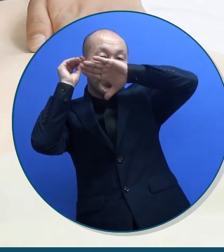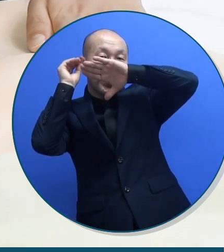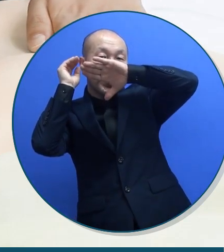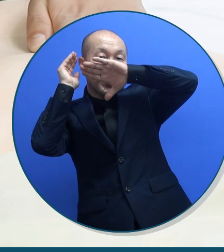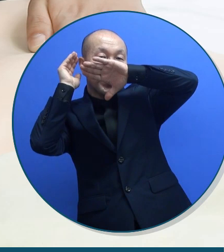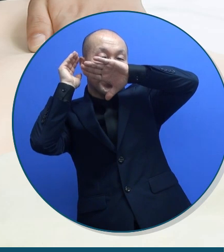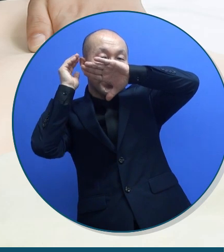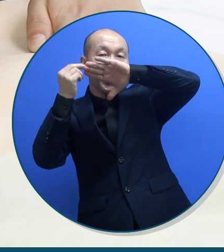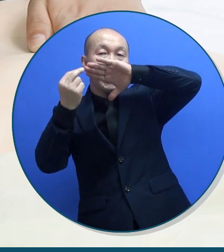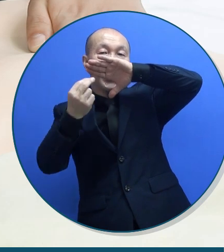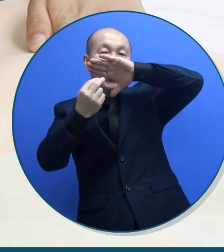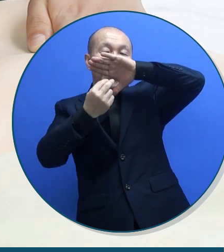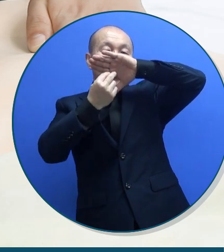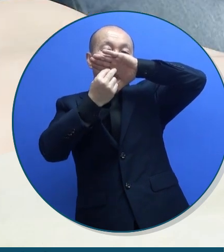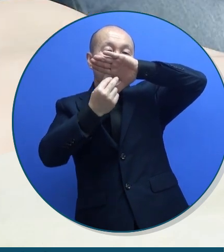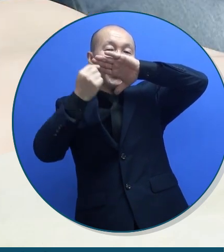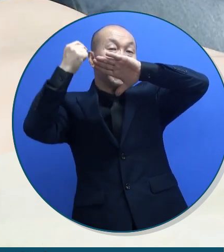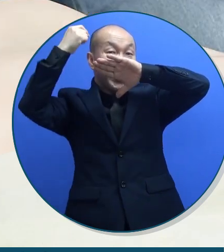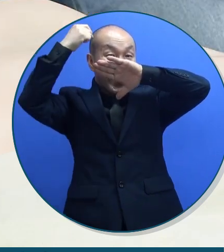수도 있습니다.